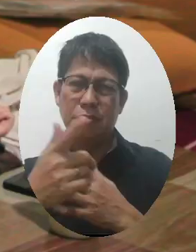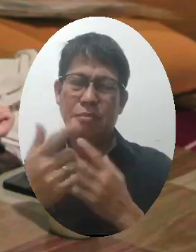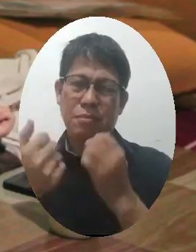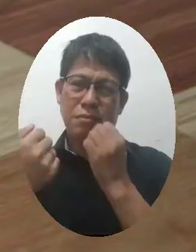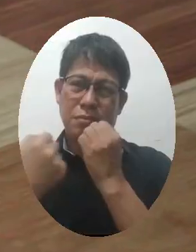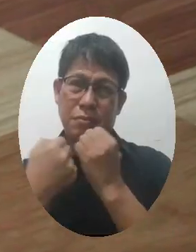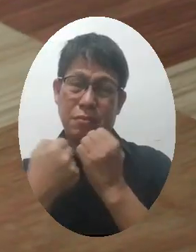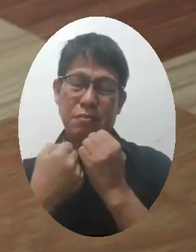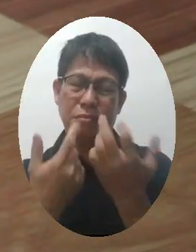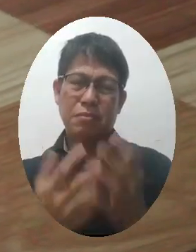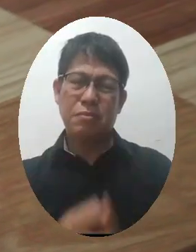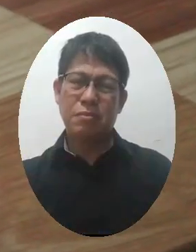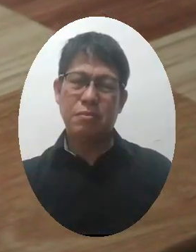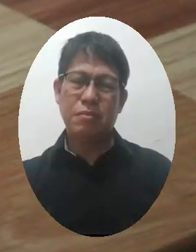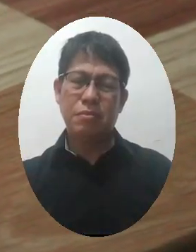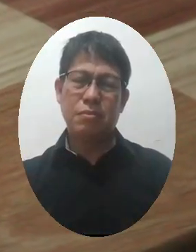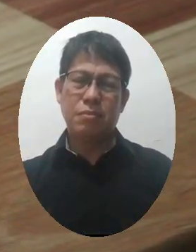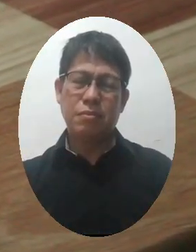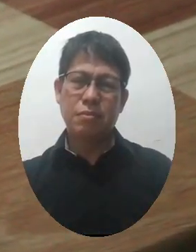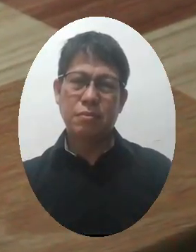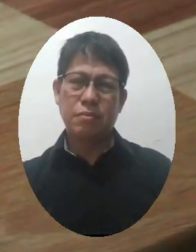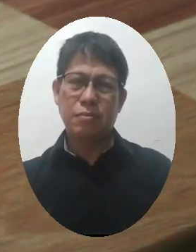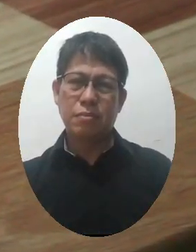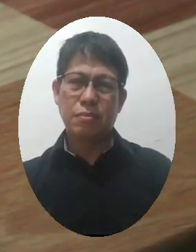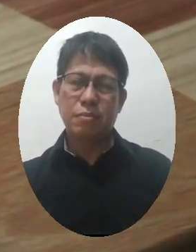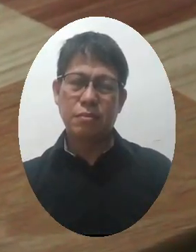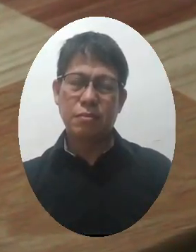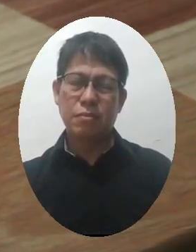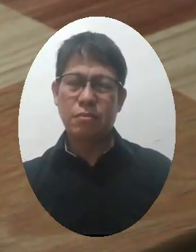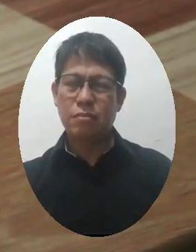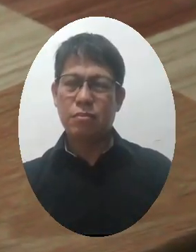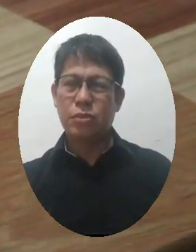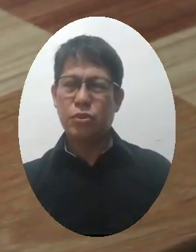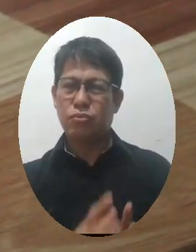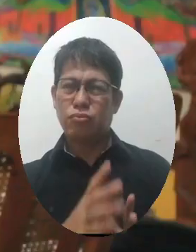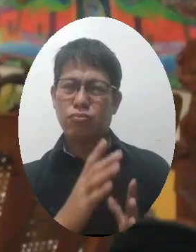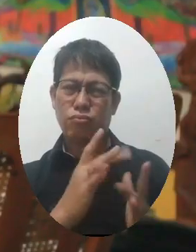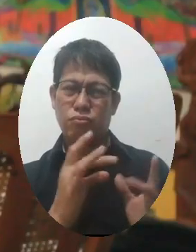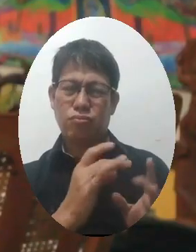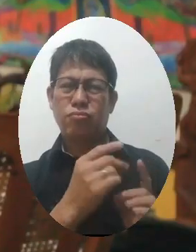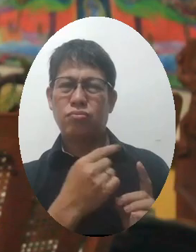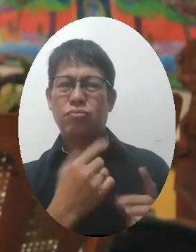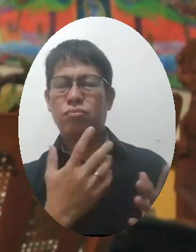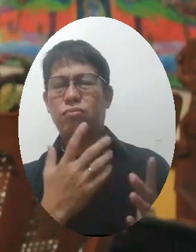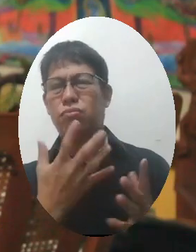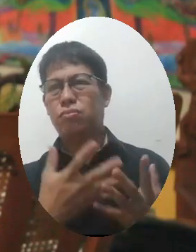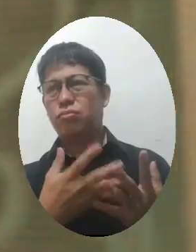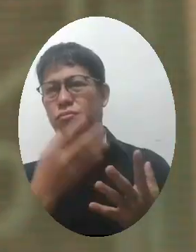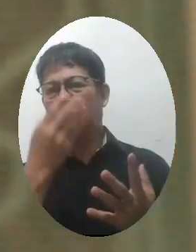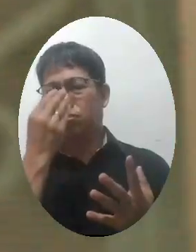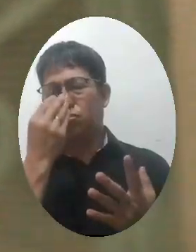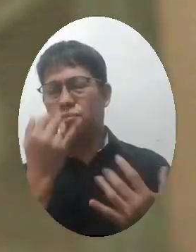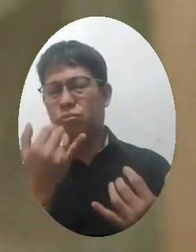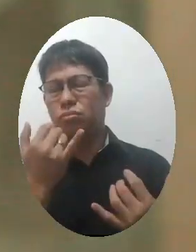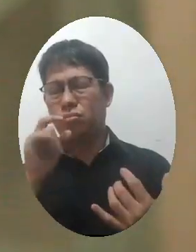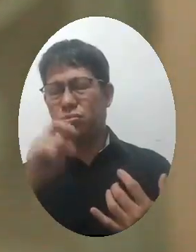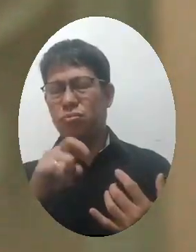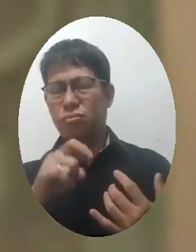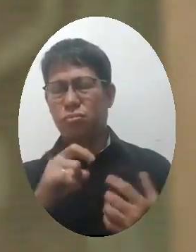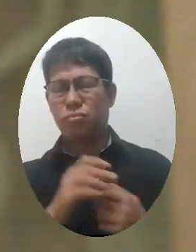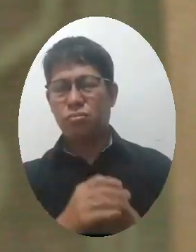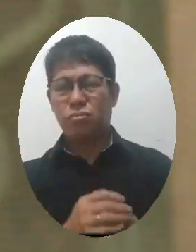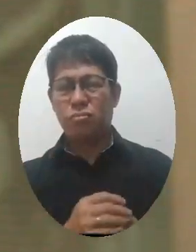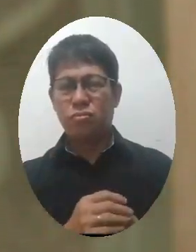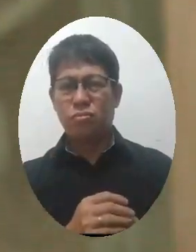po makaano po ng financial assistance. Ibinahagi ni Glenda sa atin ang mga natutunan niya.